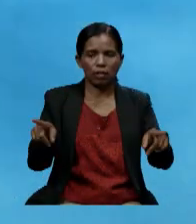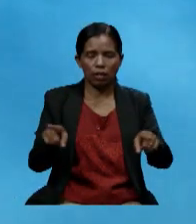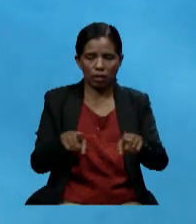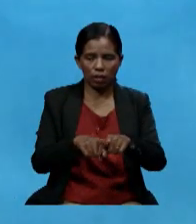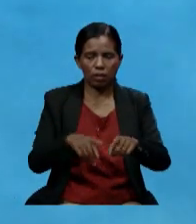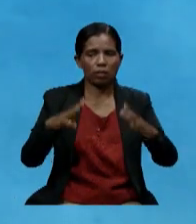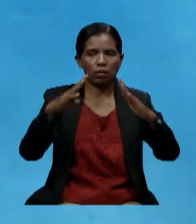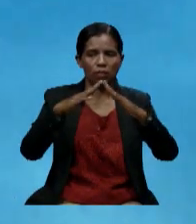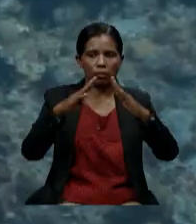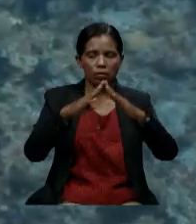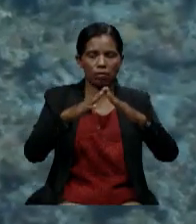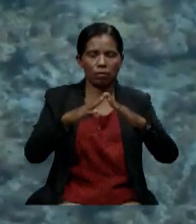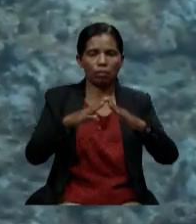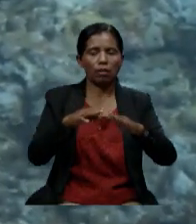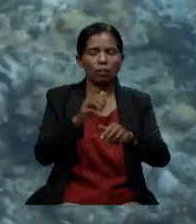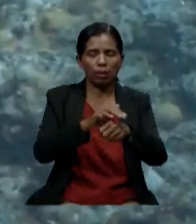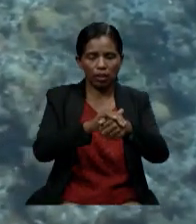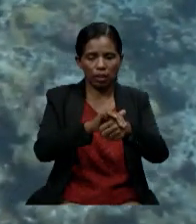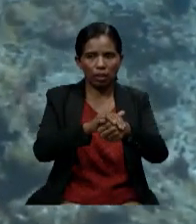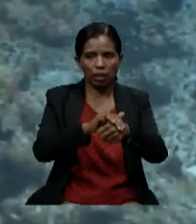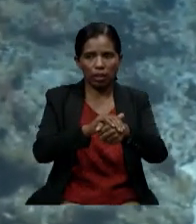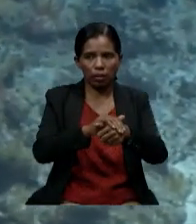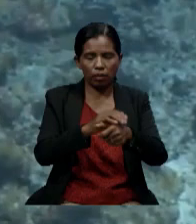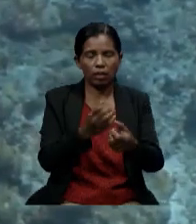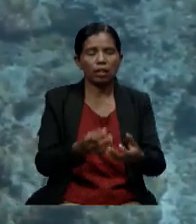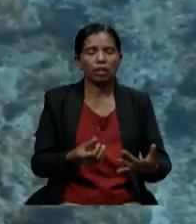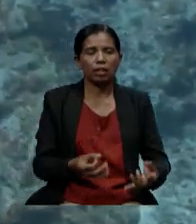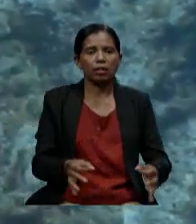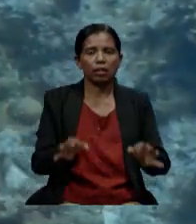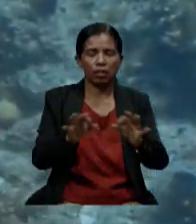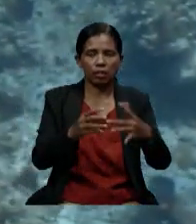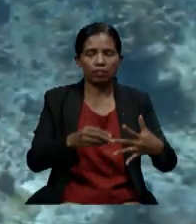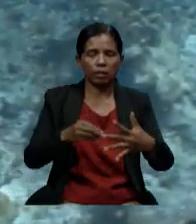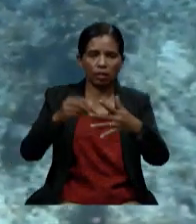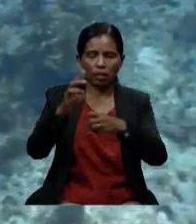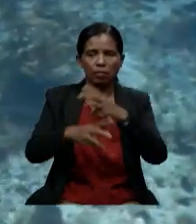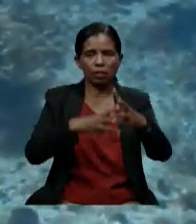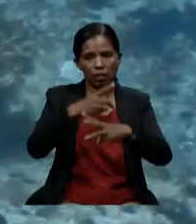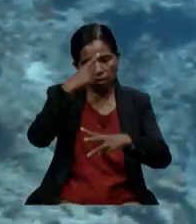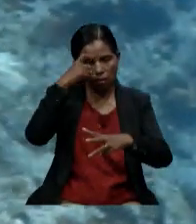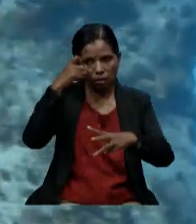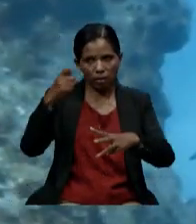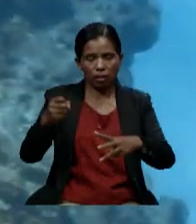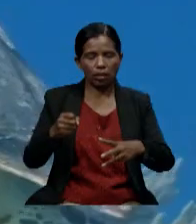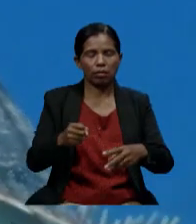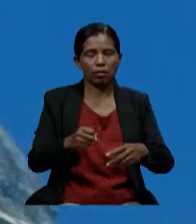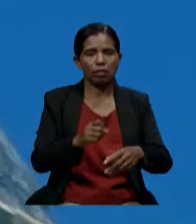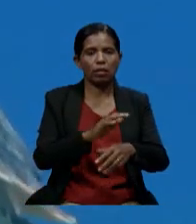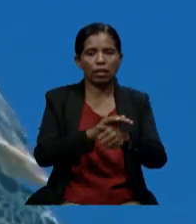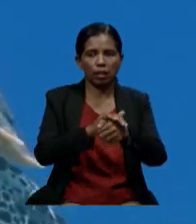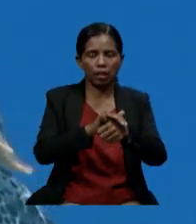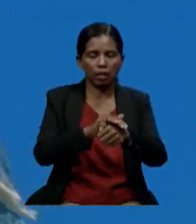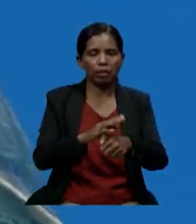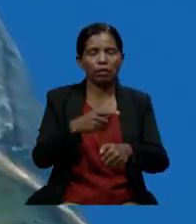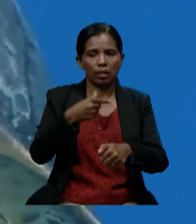uma balenuk matak, ne be uniku iha mundu, tambah ya Timor Leste ne tasi deit mak lenuk matak iha. Riku